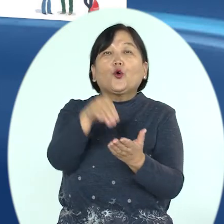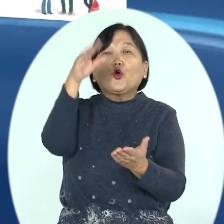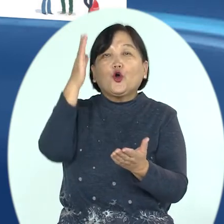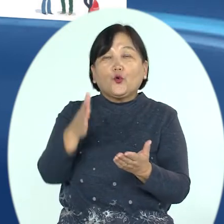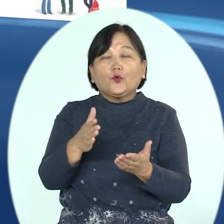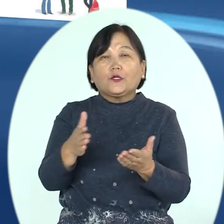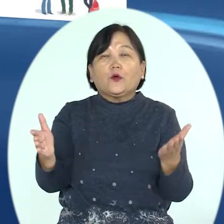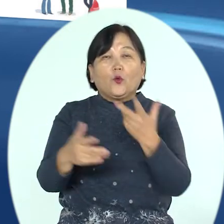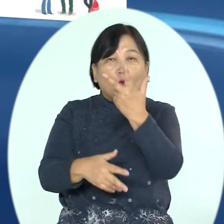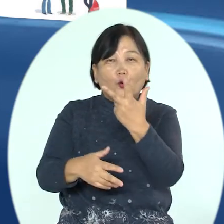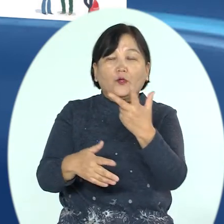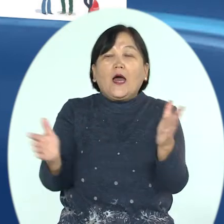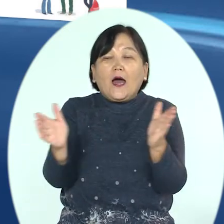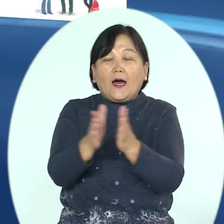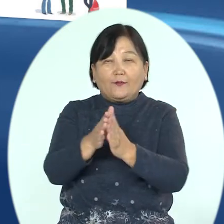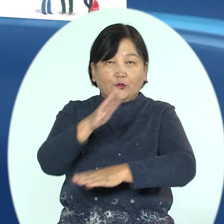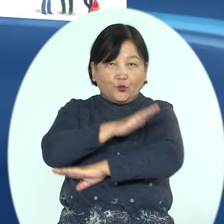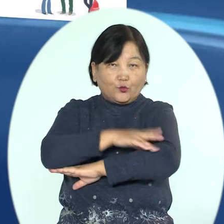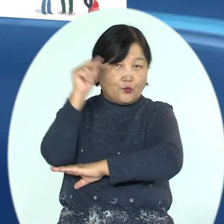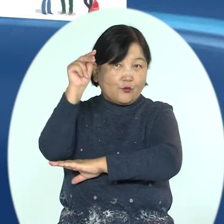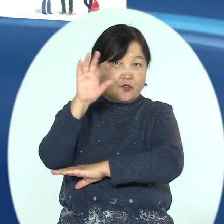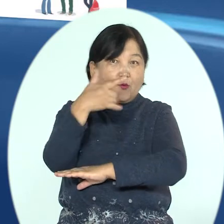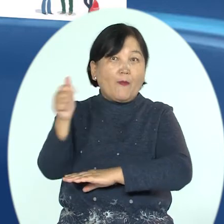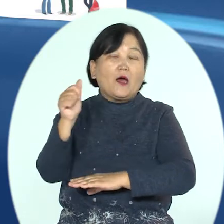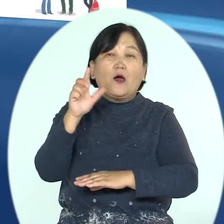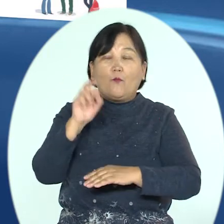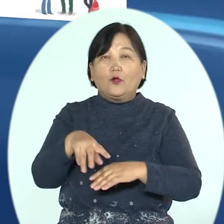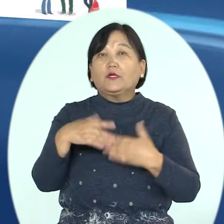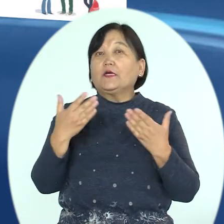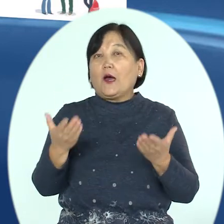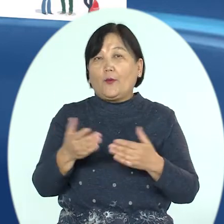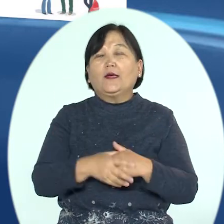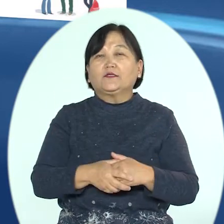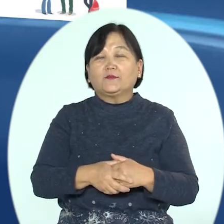бакалаврын зэргээр зэрэг суралцж байгаа тохиолдолд гэж байна. Энэ бол